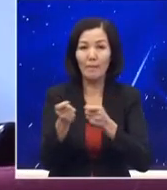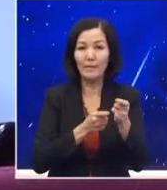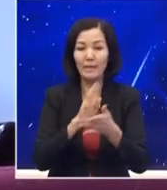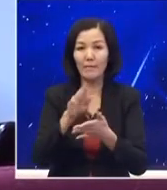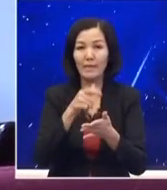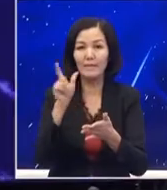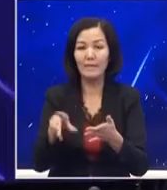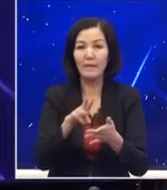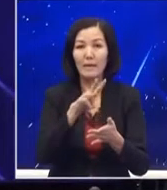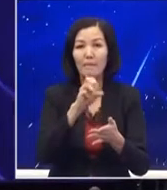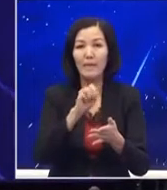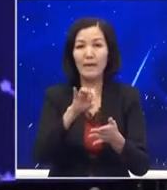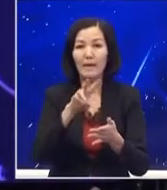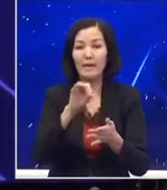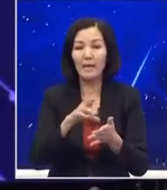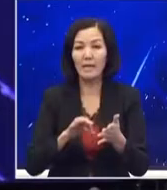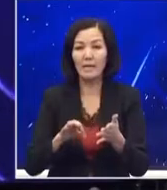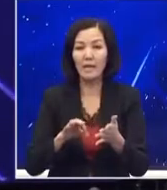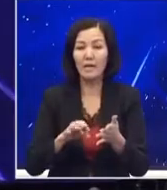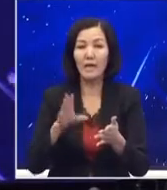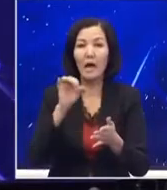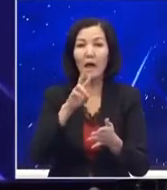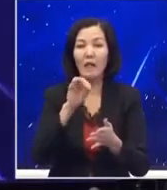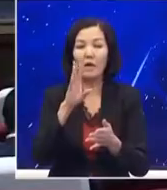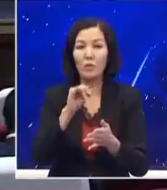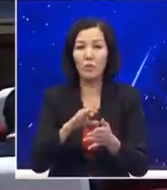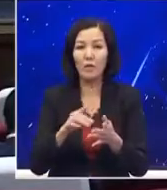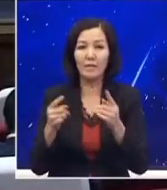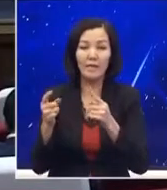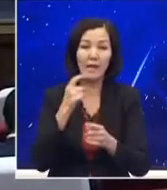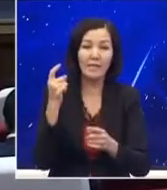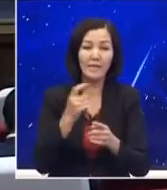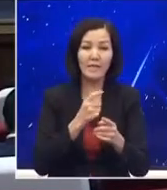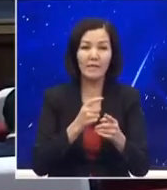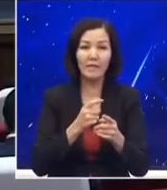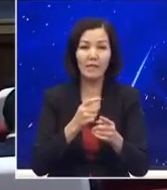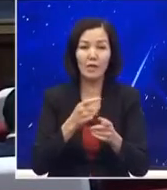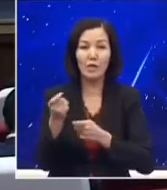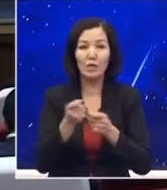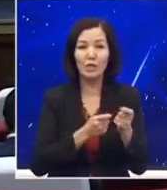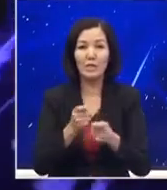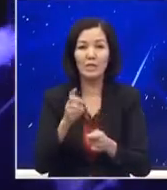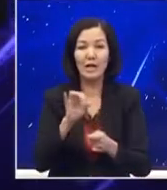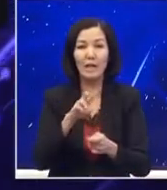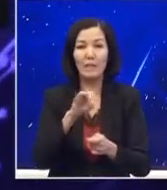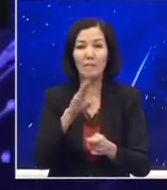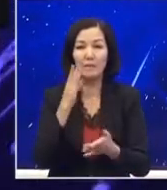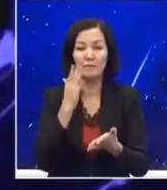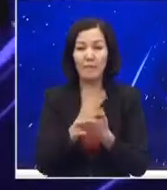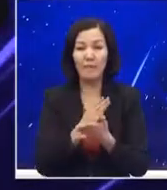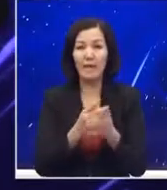башысы Мәрлен Көлбаев, аудандық Алакөл ауданы Беков шаруа қожалығының жетекшісі Алпаш Ахметұлы бар.